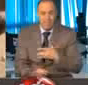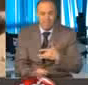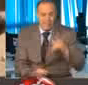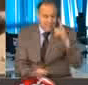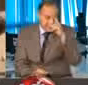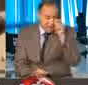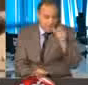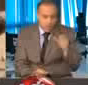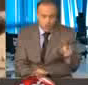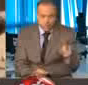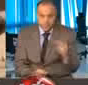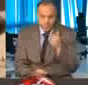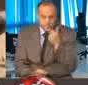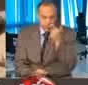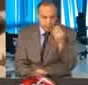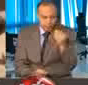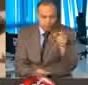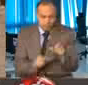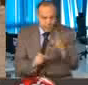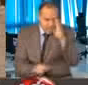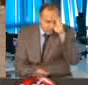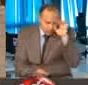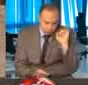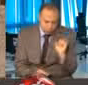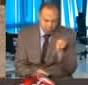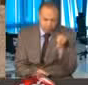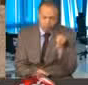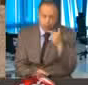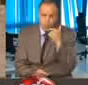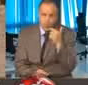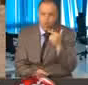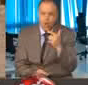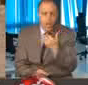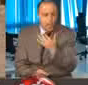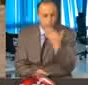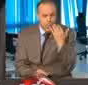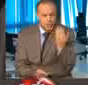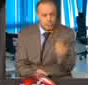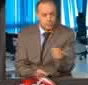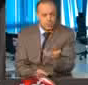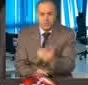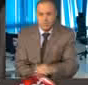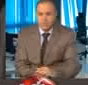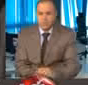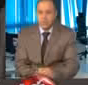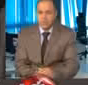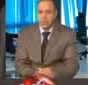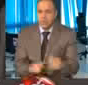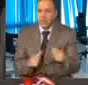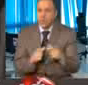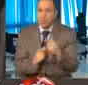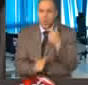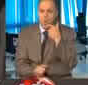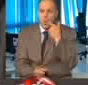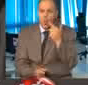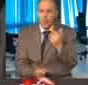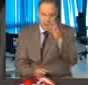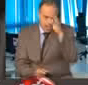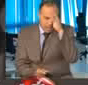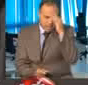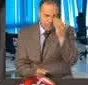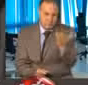صعبة أرقت العديد من العراقيين الذين يشتكون البرد والخصاصة. نطالب الحكومة المركزية نرجع على عراقنا